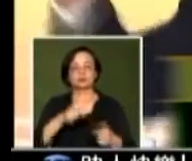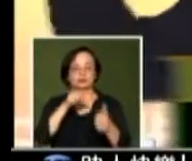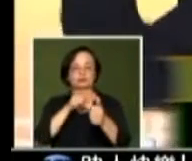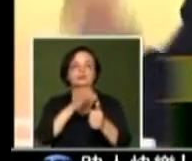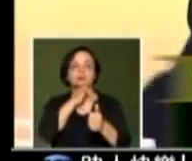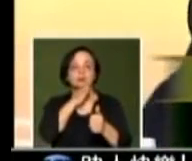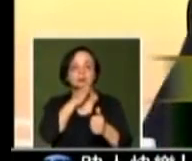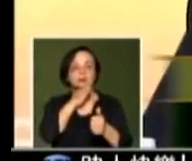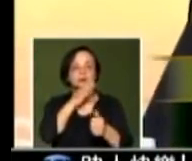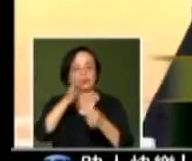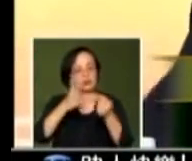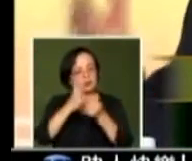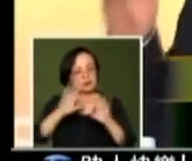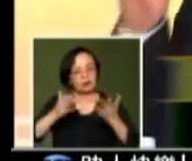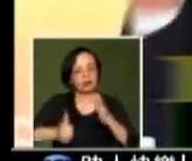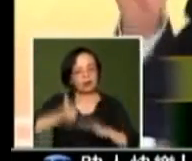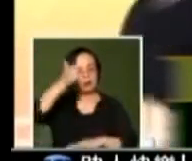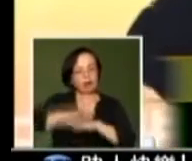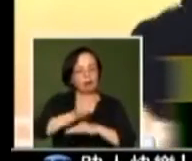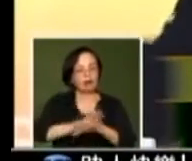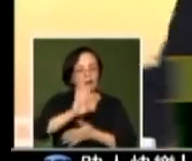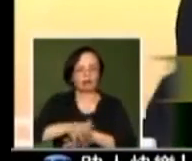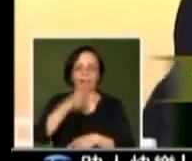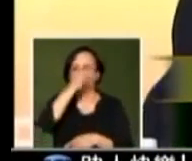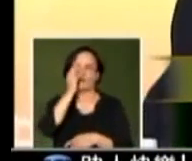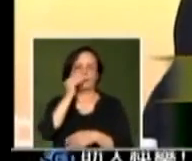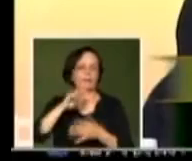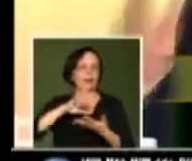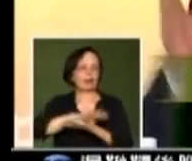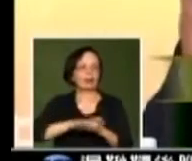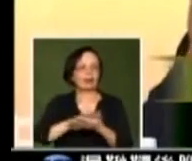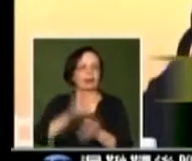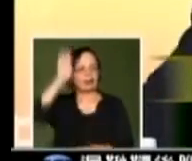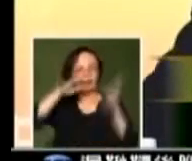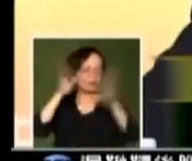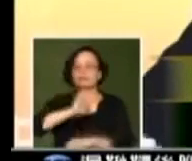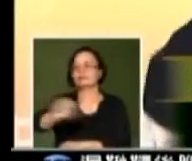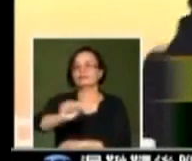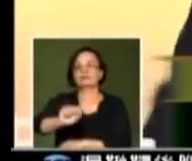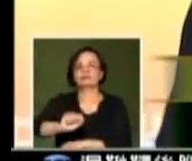总统就让他胡作非为啊，人民是任何时候。都是国家主人，所以有权